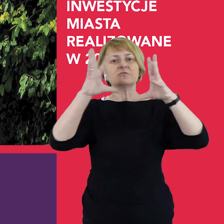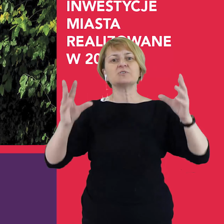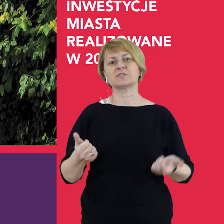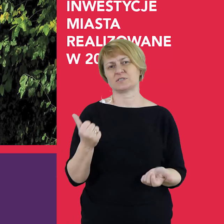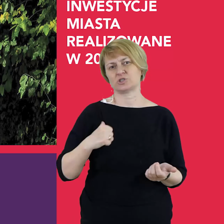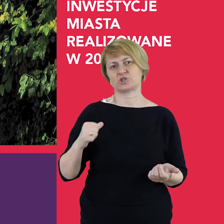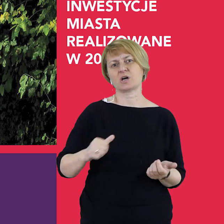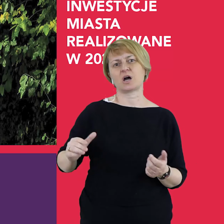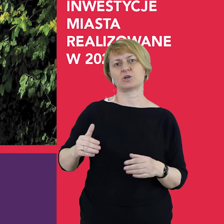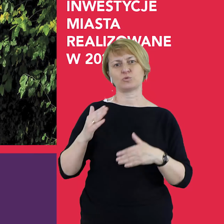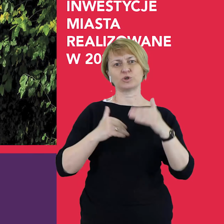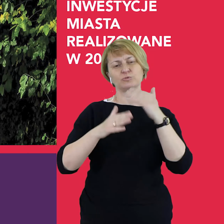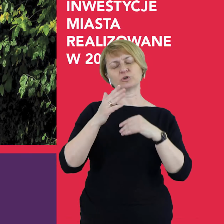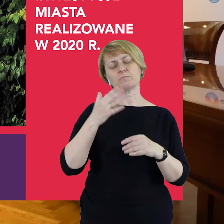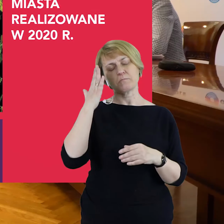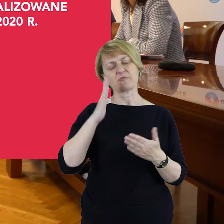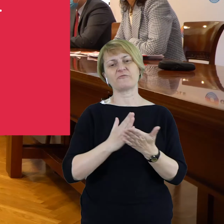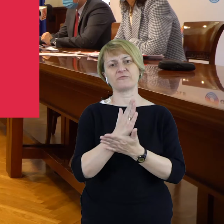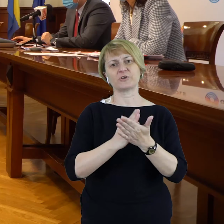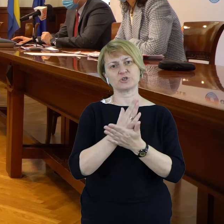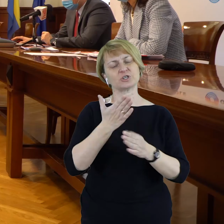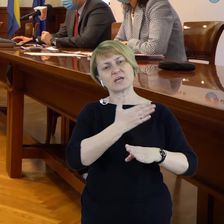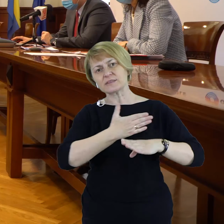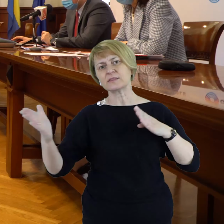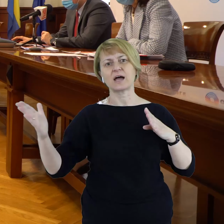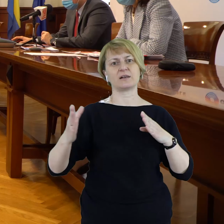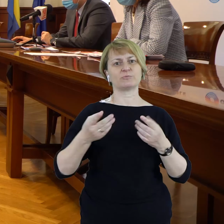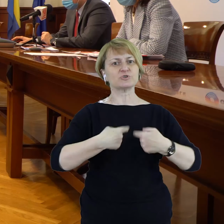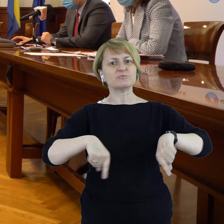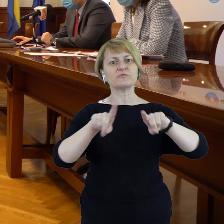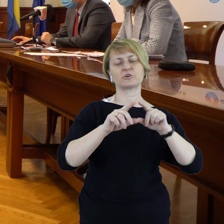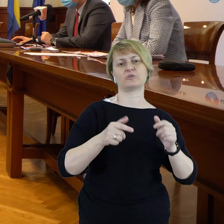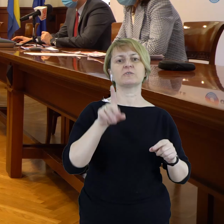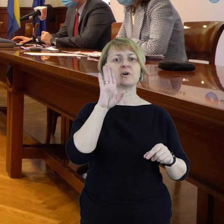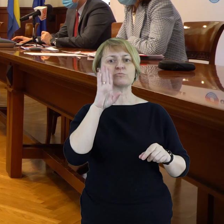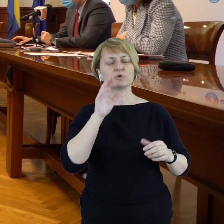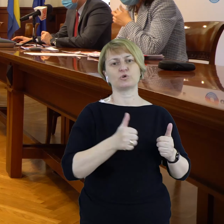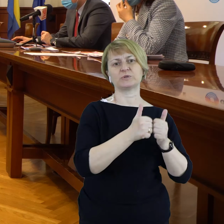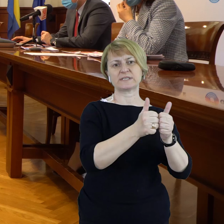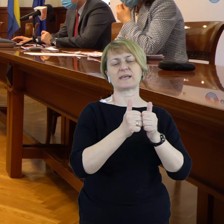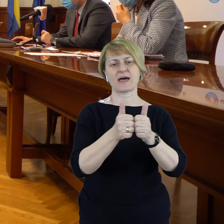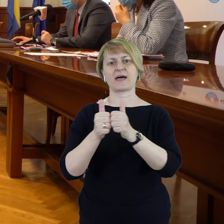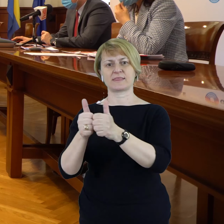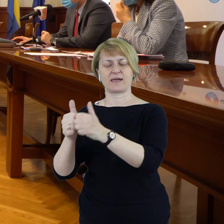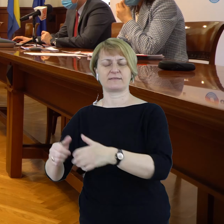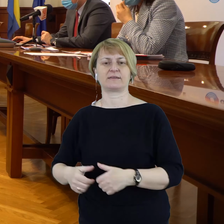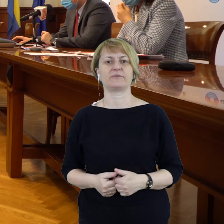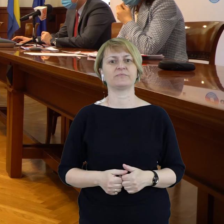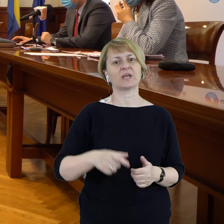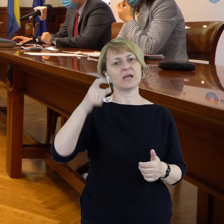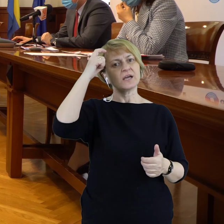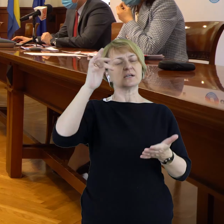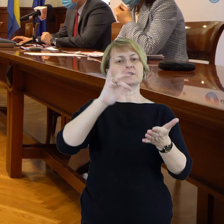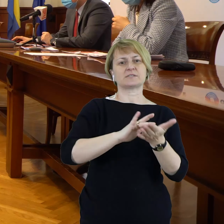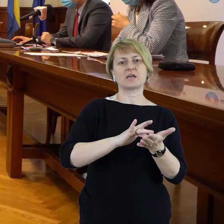najbardziej oczekiwane przez mieszkańców i myślę, że tempa tu nie stracimy i będziemy realizować kolejne podobne zadania w dużej